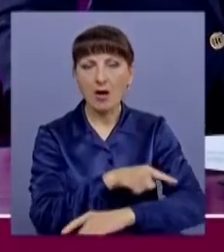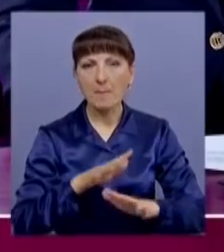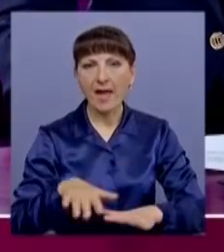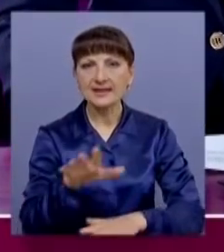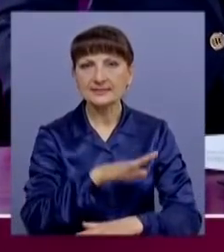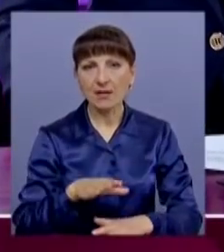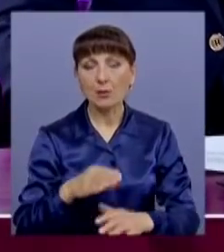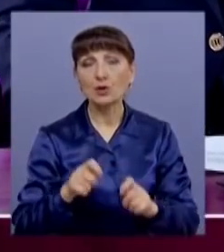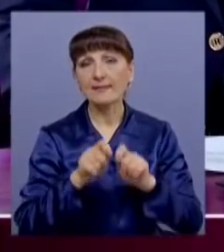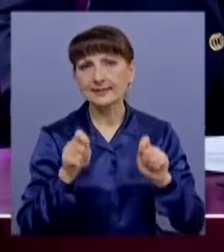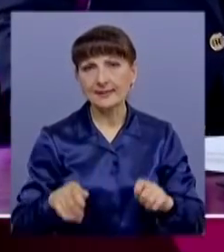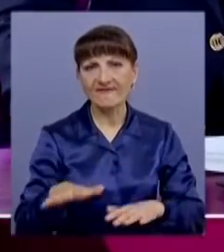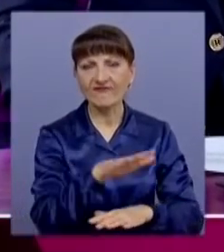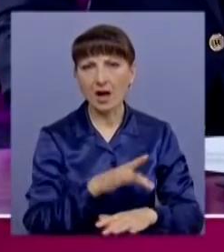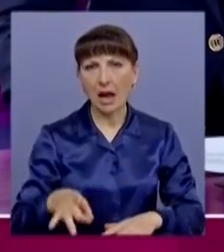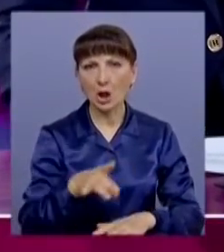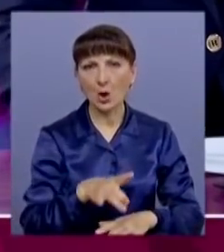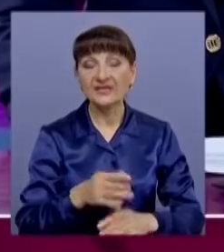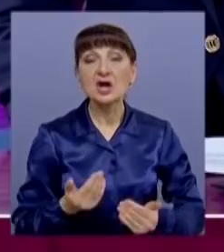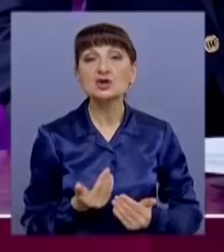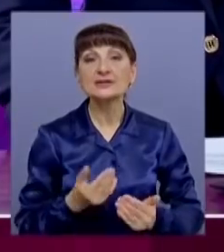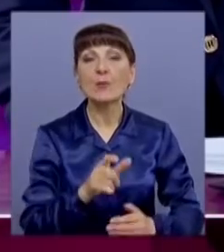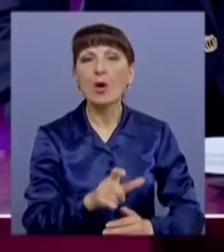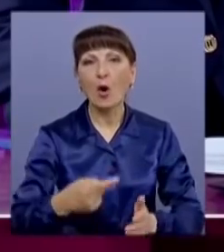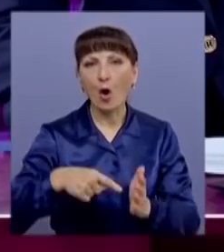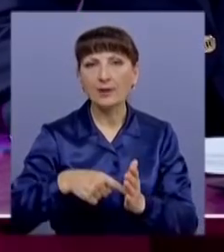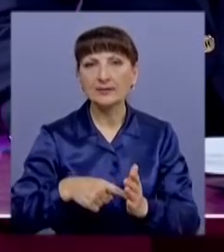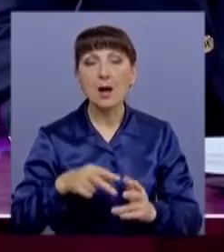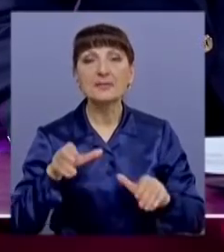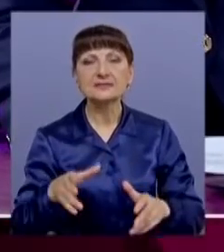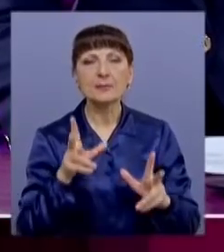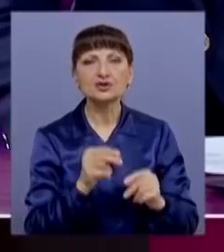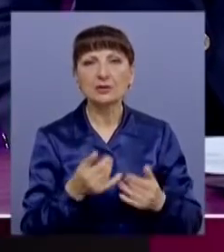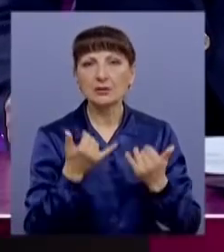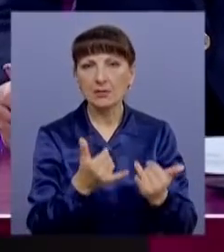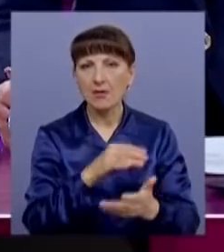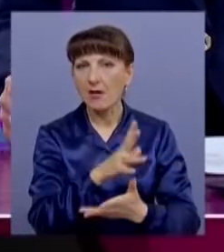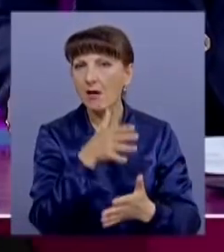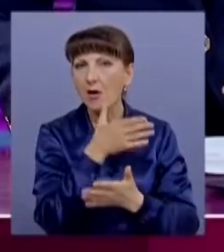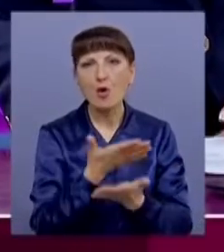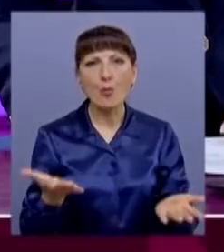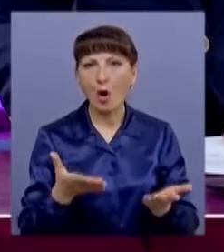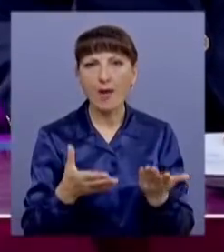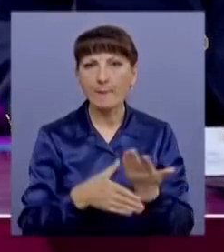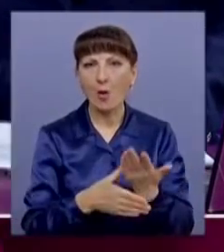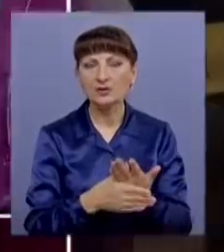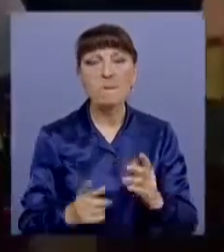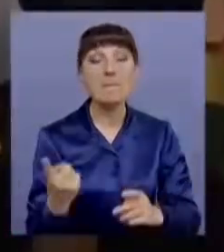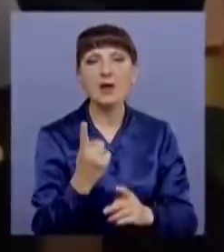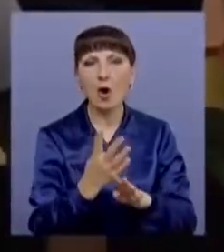Ордобасинском и Отырарском районах. Жителям Орыси президент пообещал оказывать всестороннюю помощь, прежде всего в восстановлении